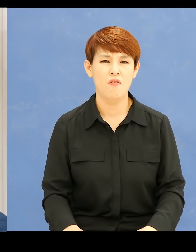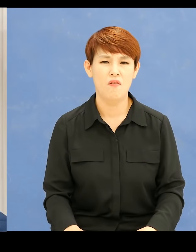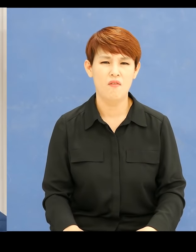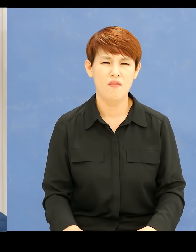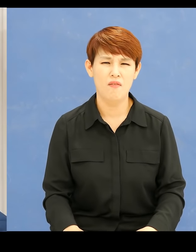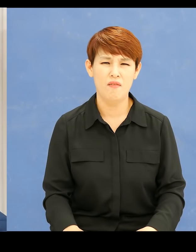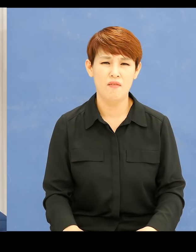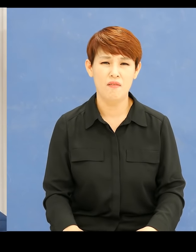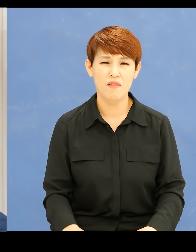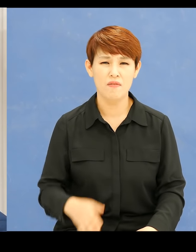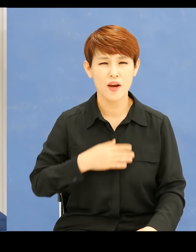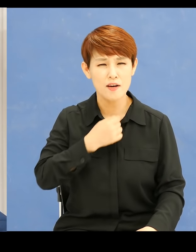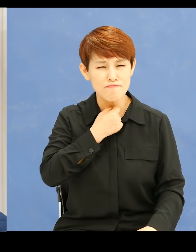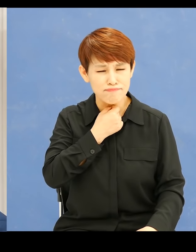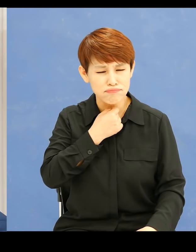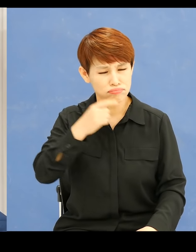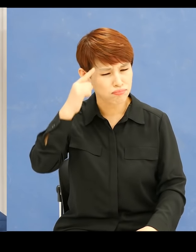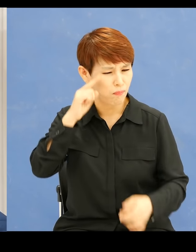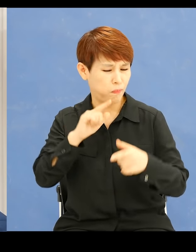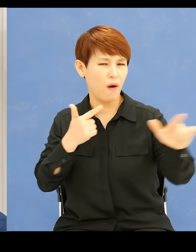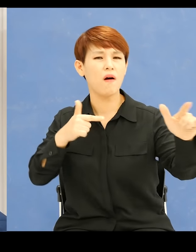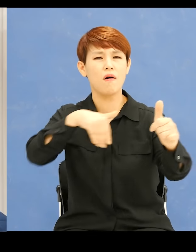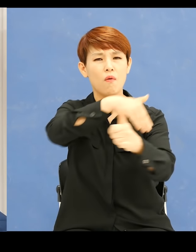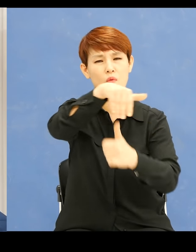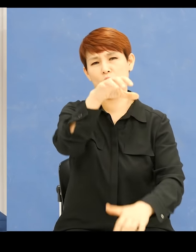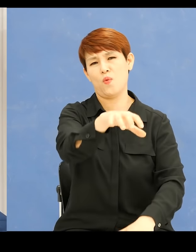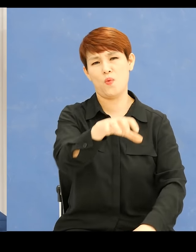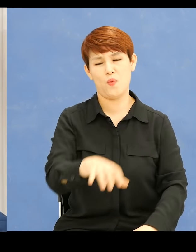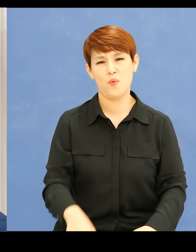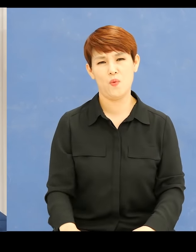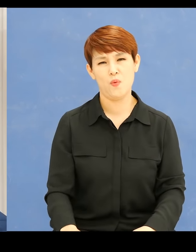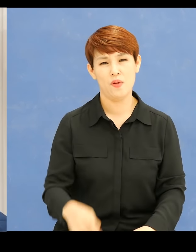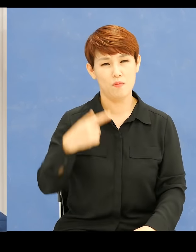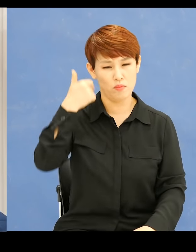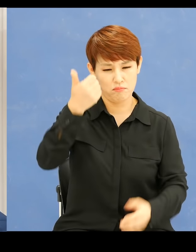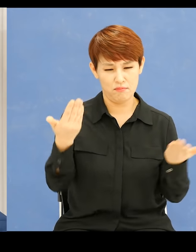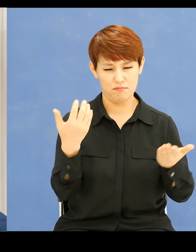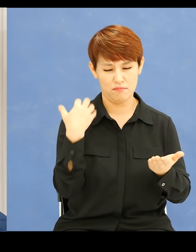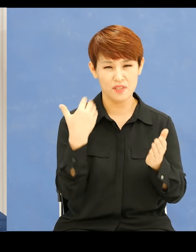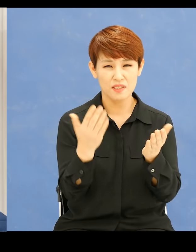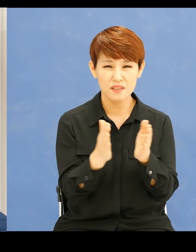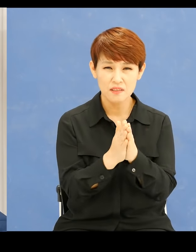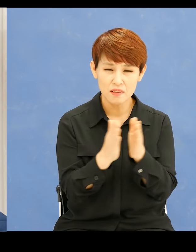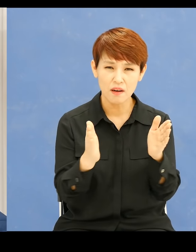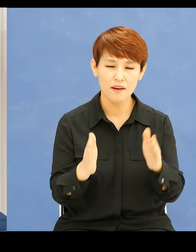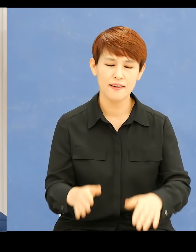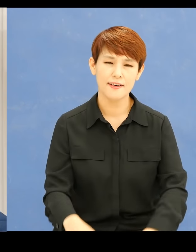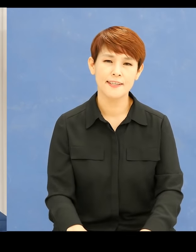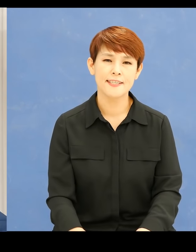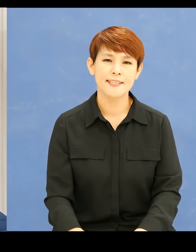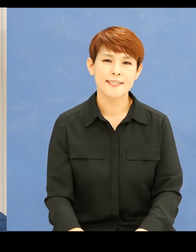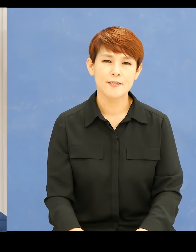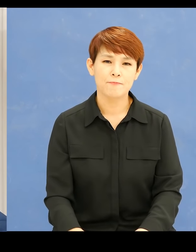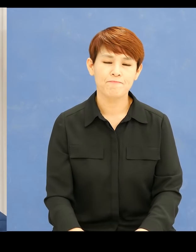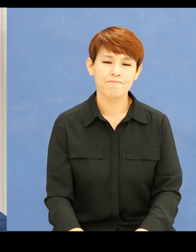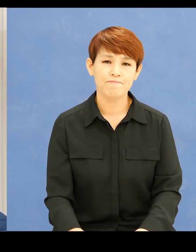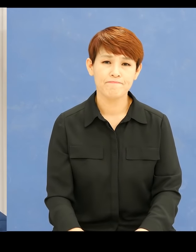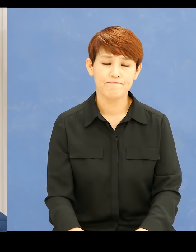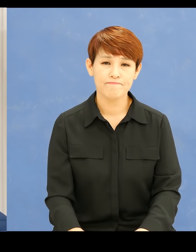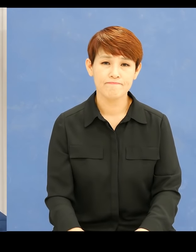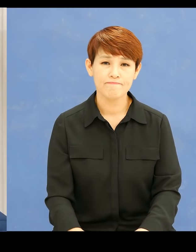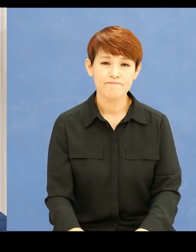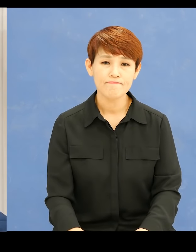여러 가지로 제가 단 한 번도 꿈을 꿔보지 않은 목회적 환경에서 목회를 시작하니까 저는